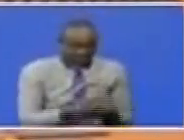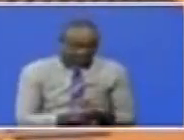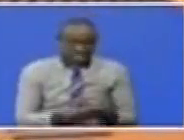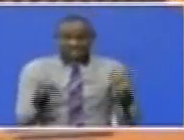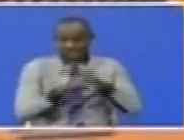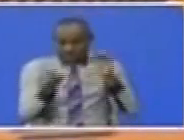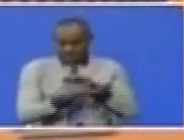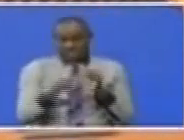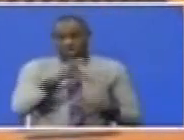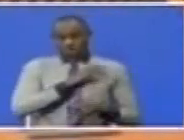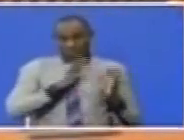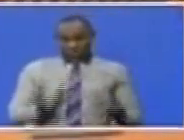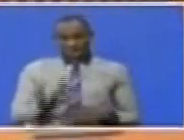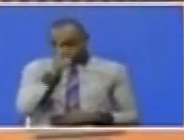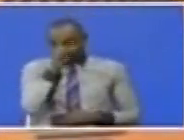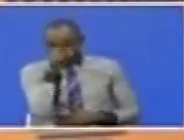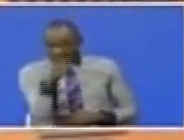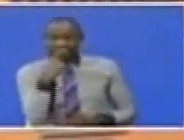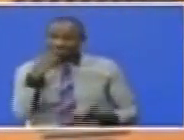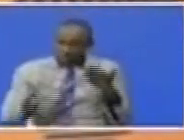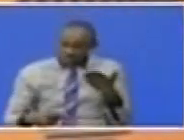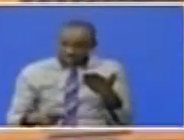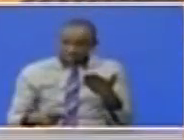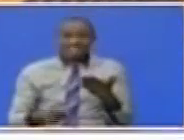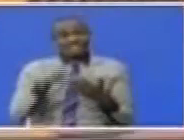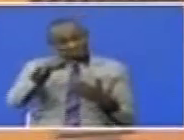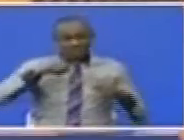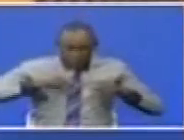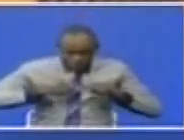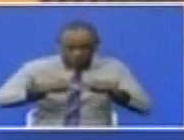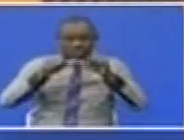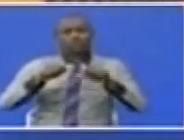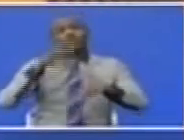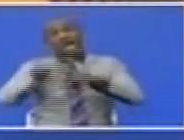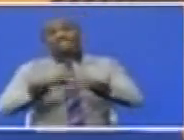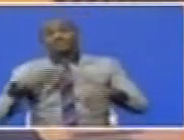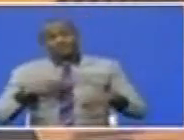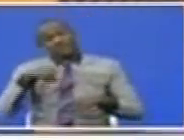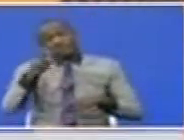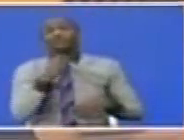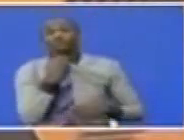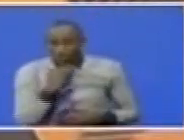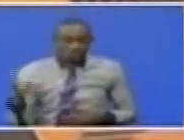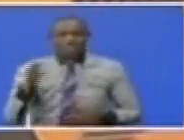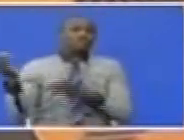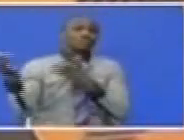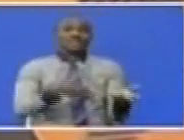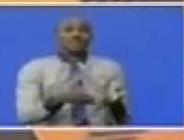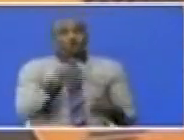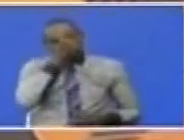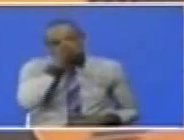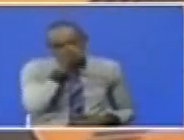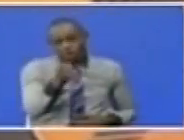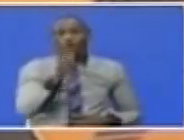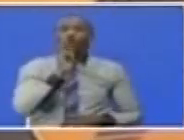katika kaunti hiyo Patrick Muli amesisitiza kuwa wataendelea kukabiliana na wale ambao wanaendelea kupuuzilia mbali